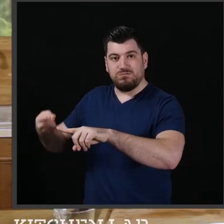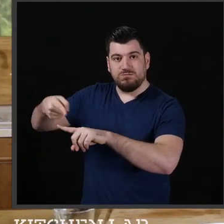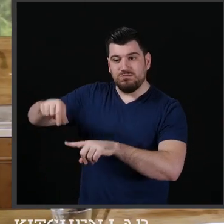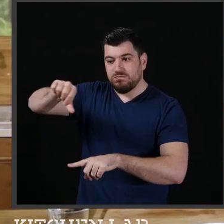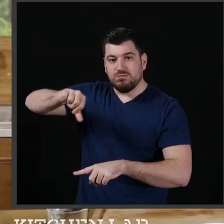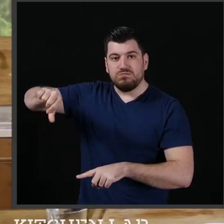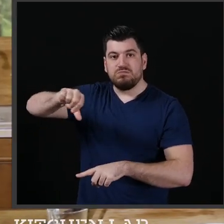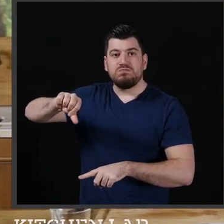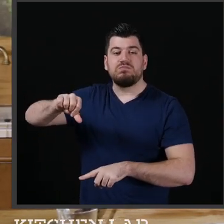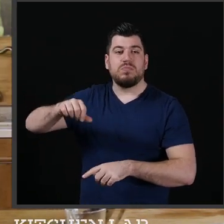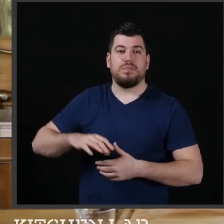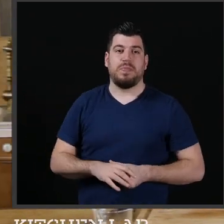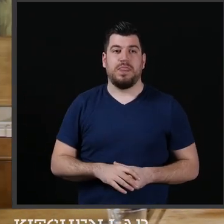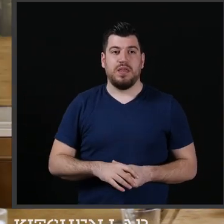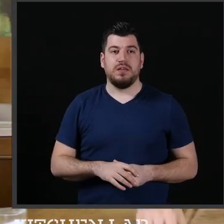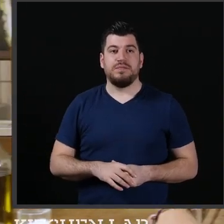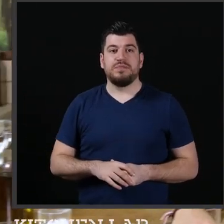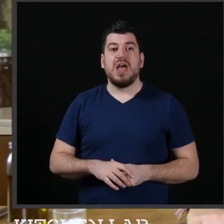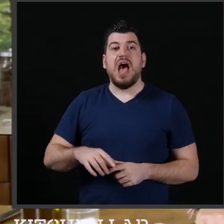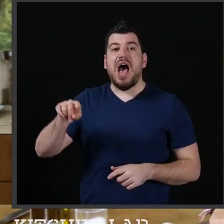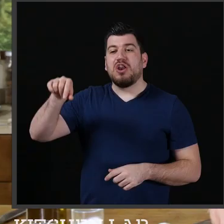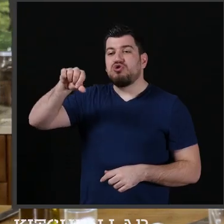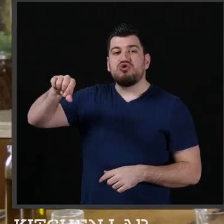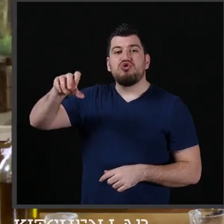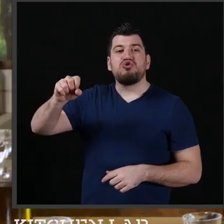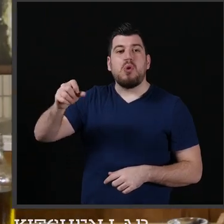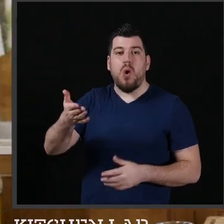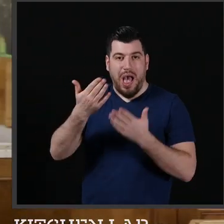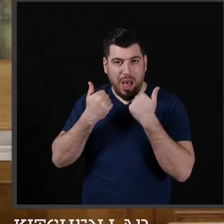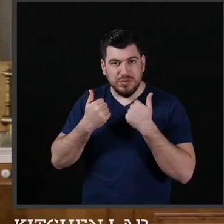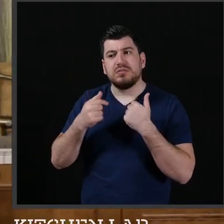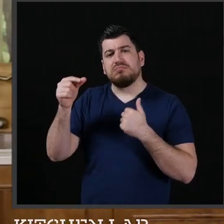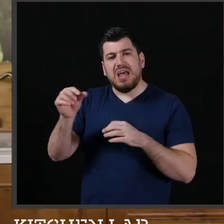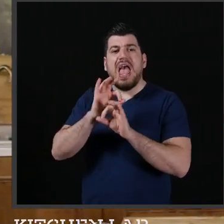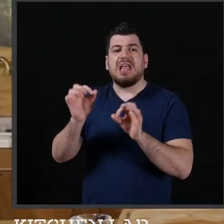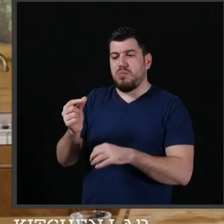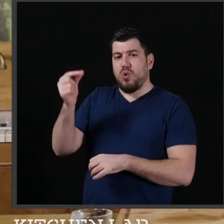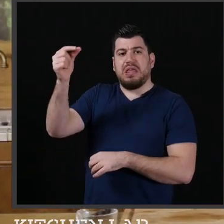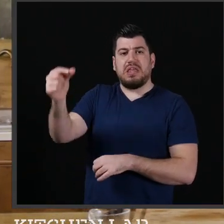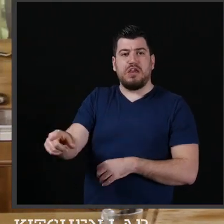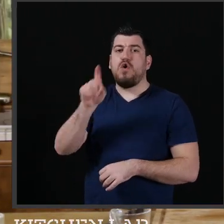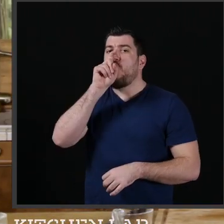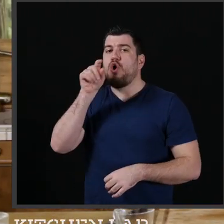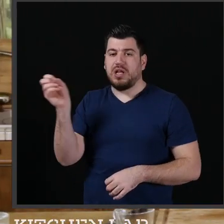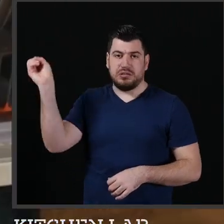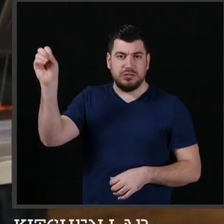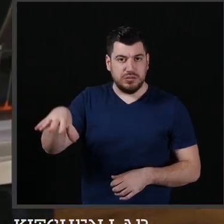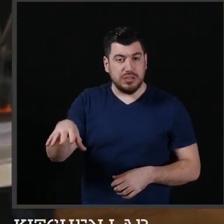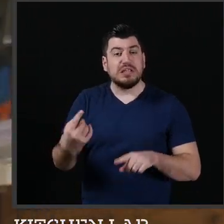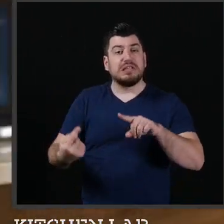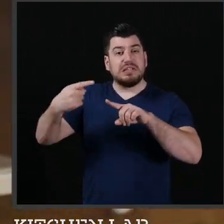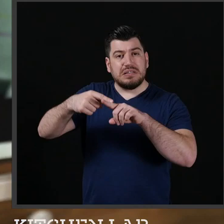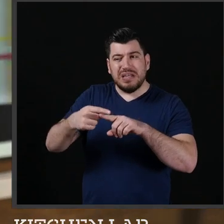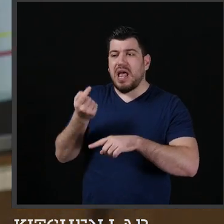σιγά. Σε περίπτωση που δεν έχετε ζωμό, θα ρίξετε έναν έτοιμο κύβο κότας και θα προσθέτουμε σιγά